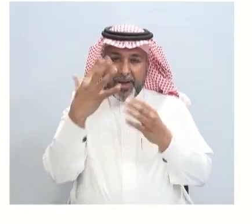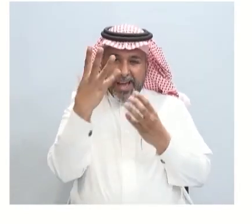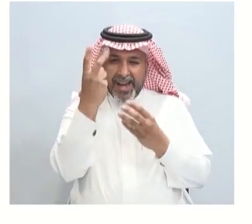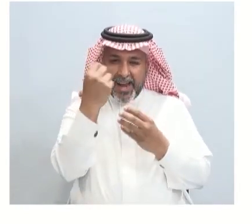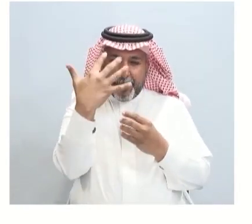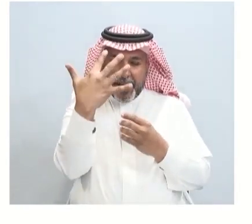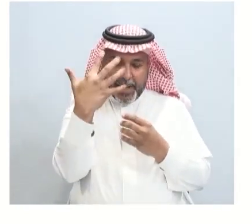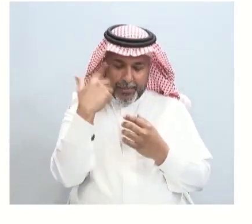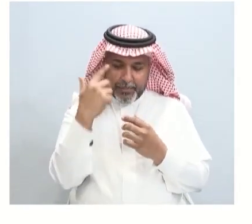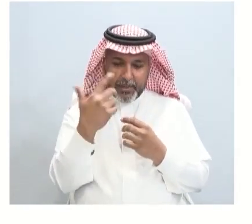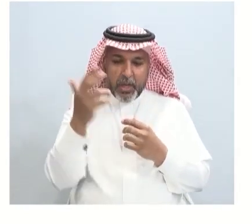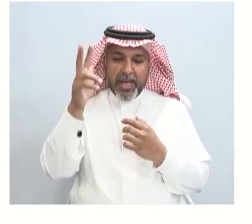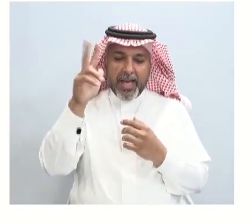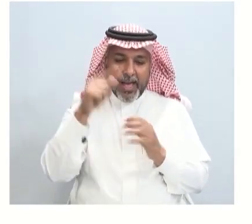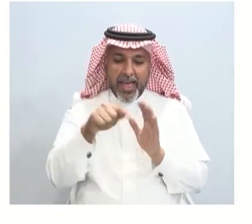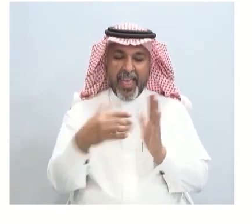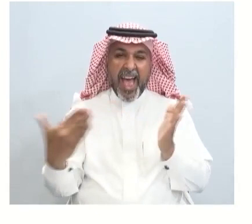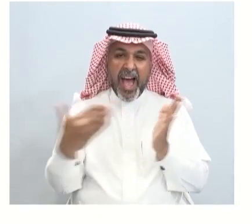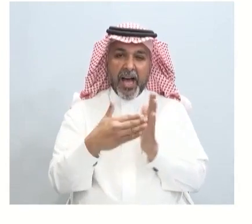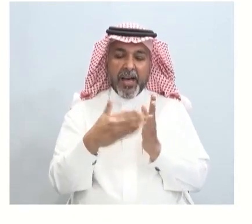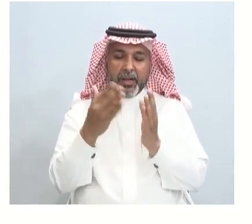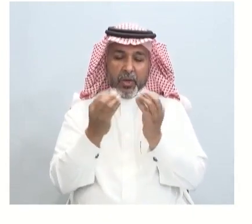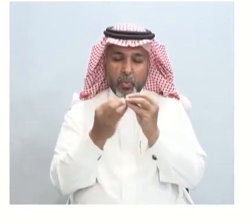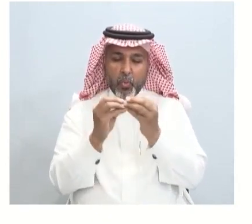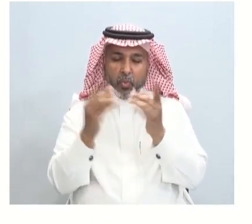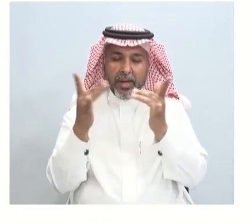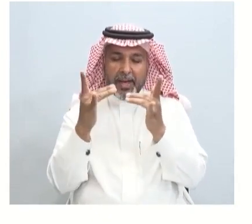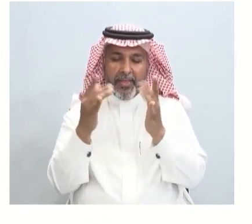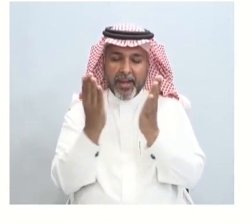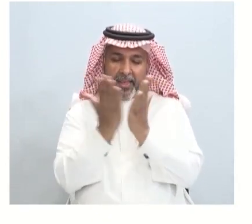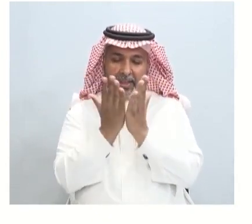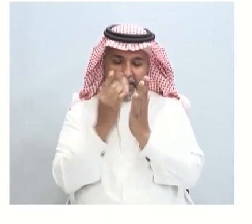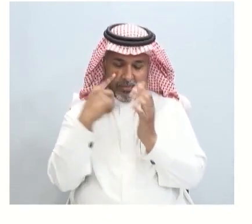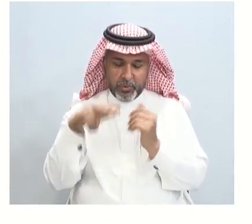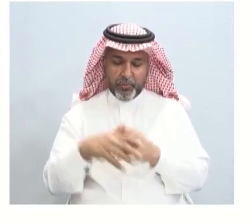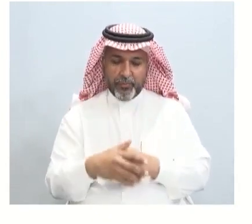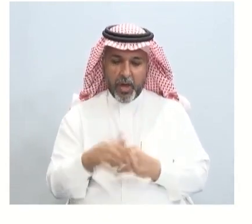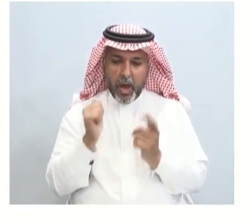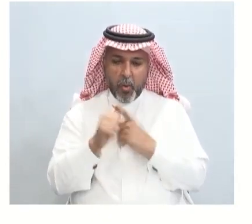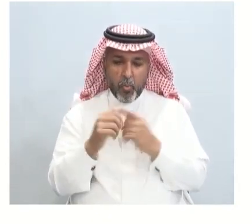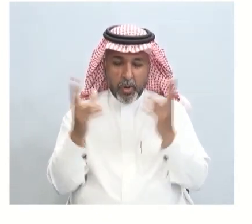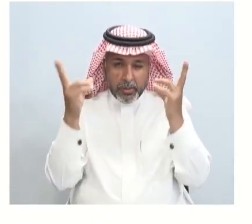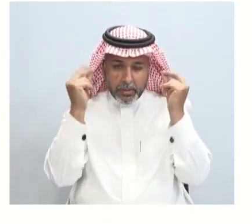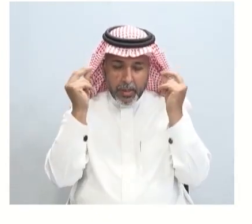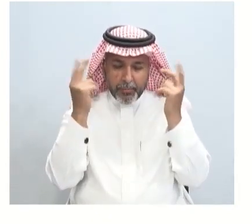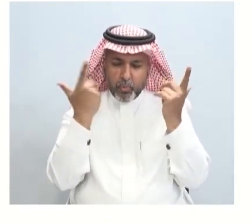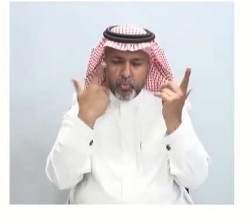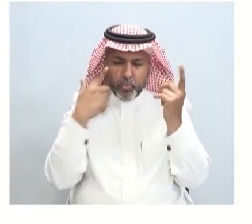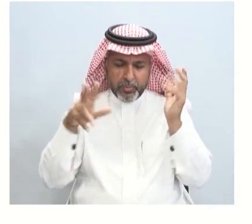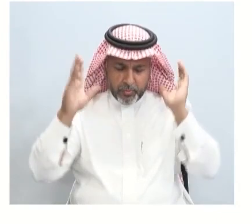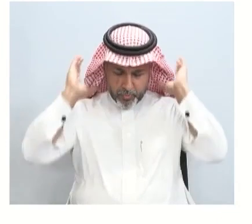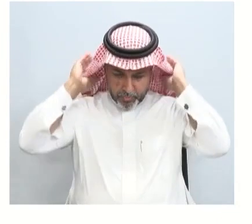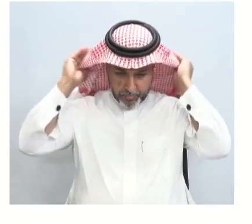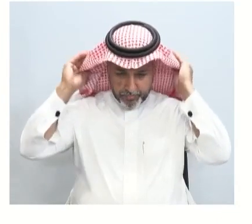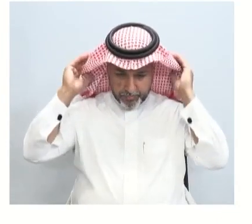وسنختار المثلثيه الاخرى بيانيا نبدا بمراجعه يعني لاهم الاشياء اللي تعلمناها في